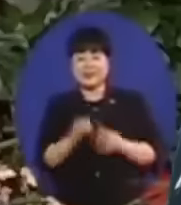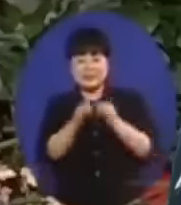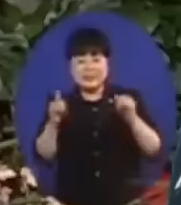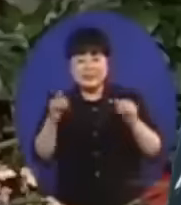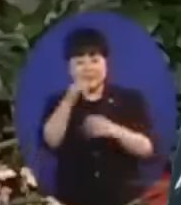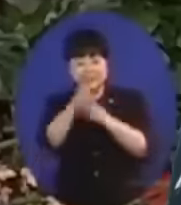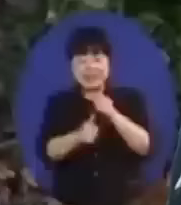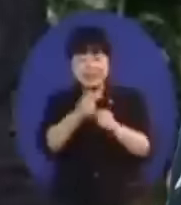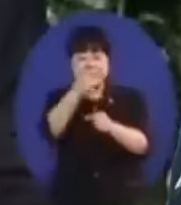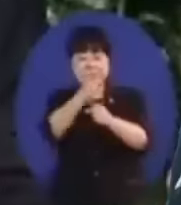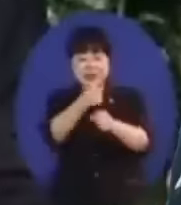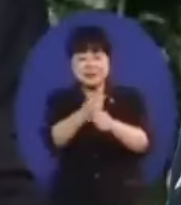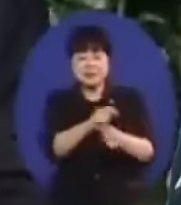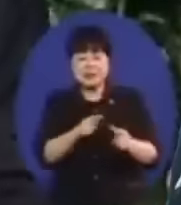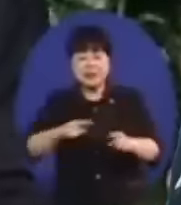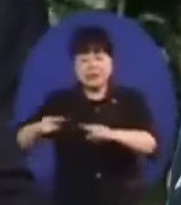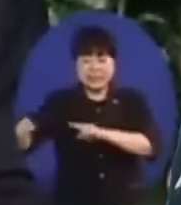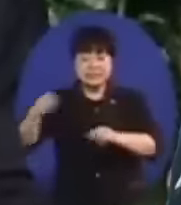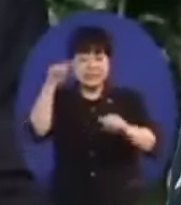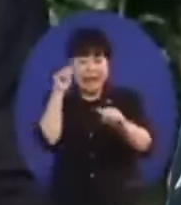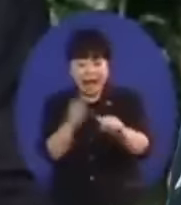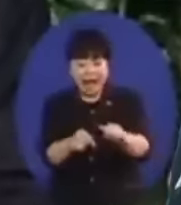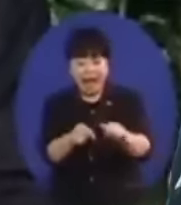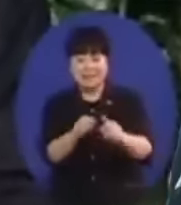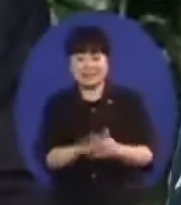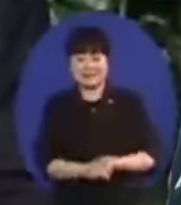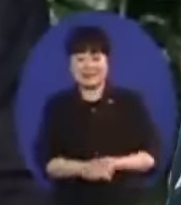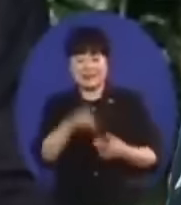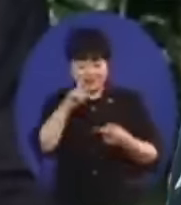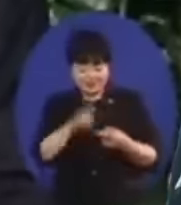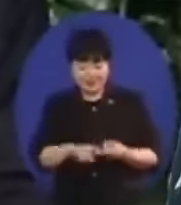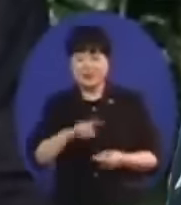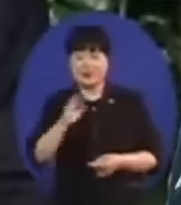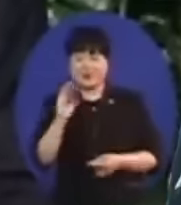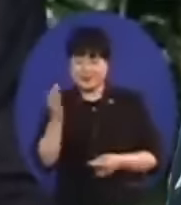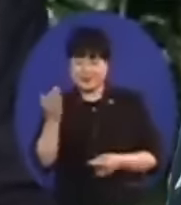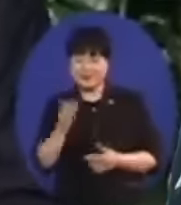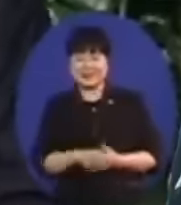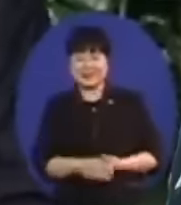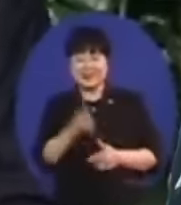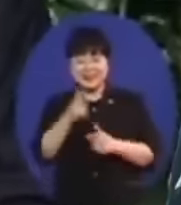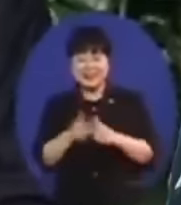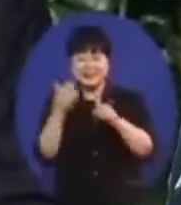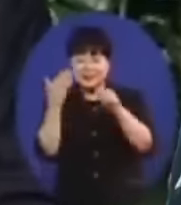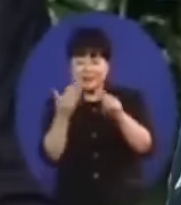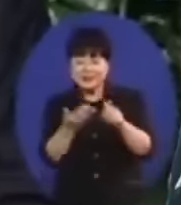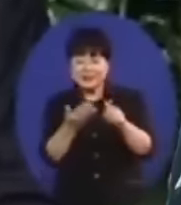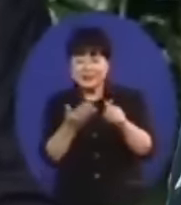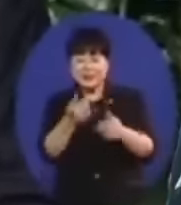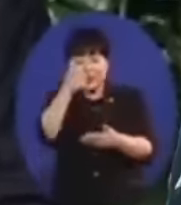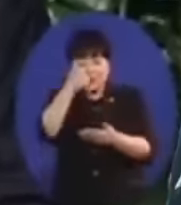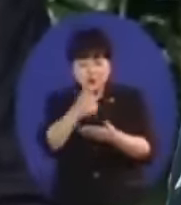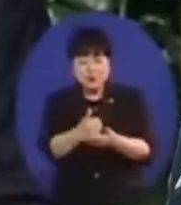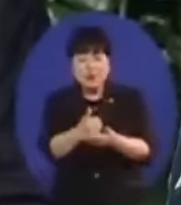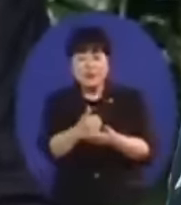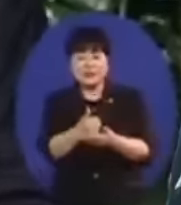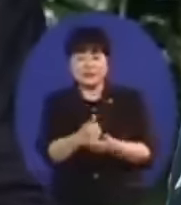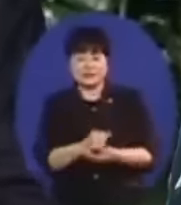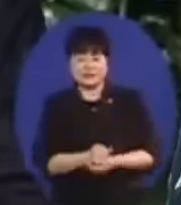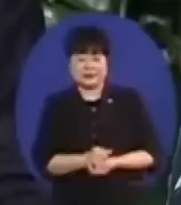인간은 하나님이 지으시고 만물을 다스리라고 하십니다. 인간이 만물을 다스리는 것입니다. 예수님께서도 죄를 사하실